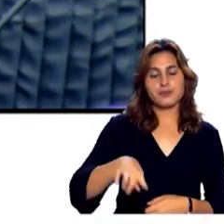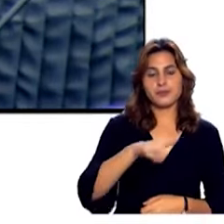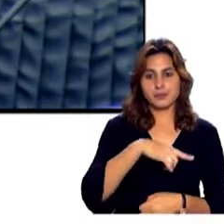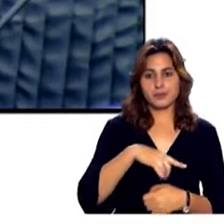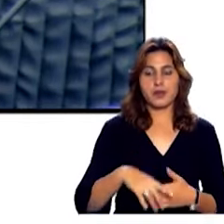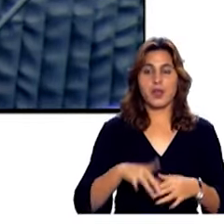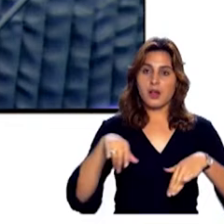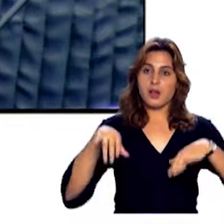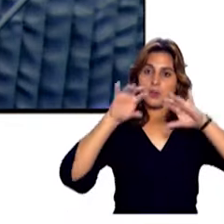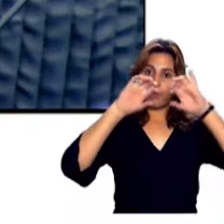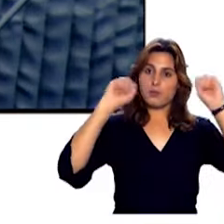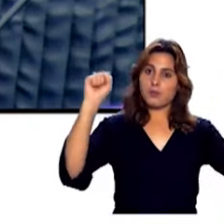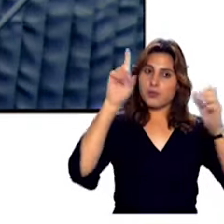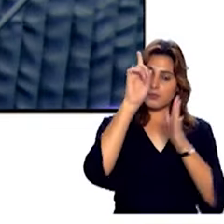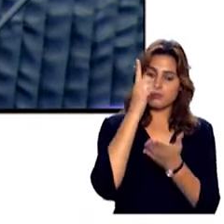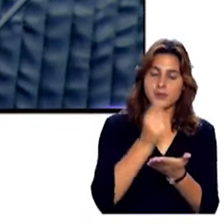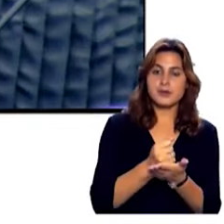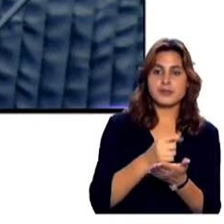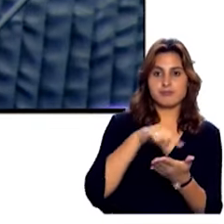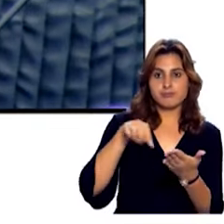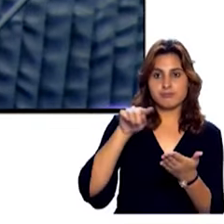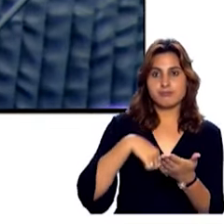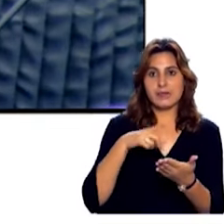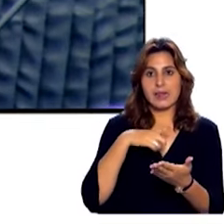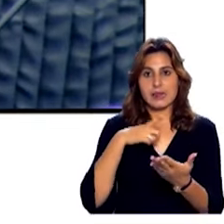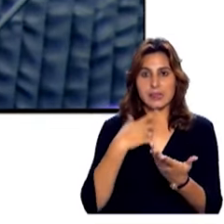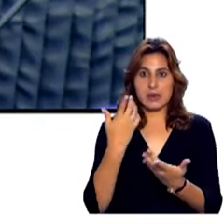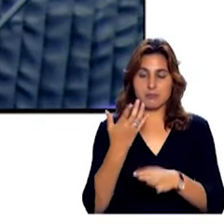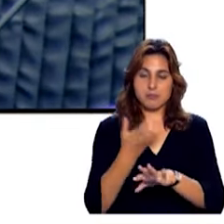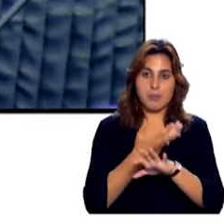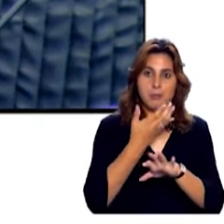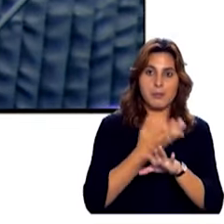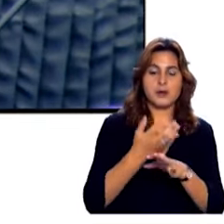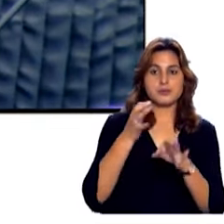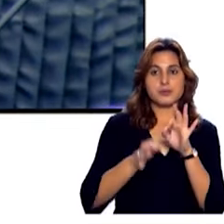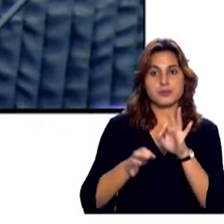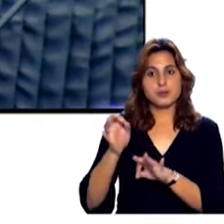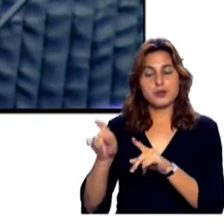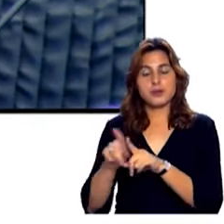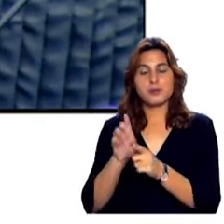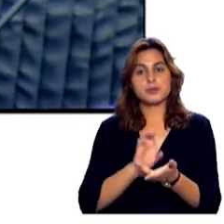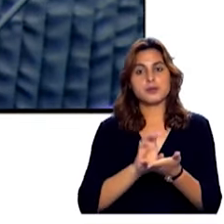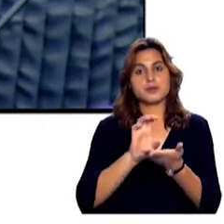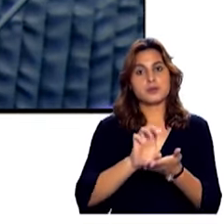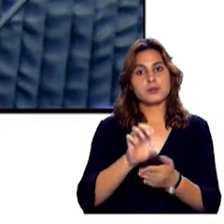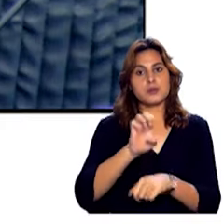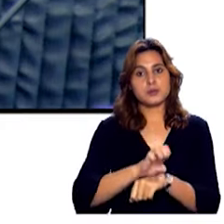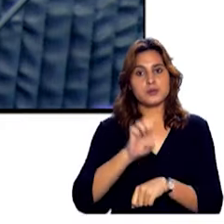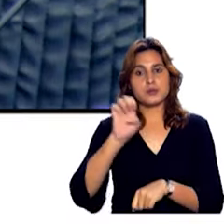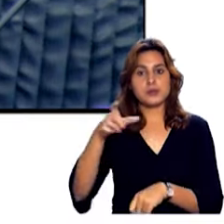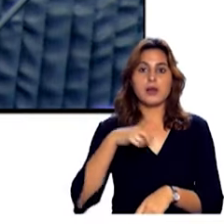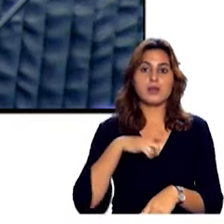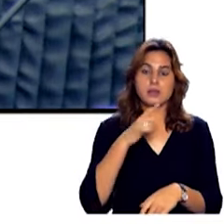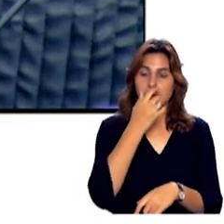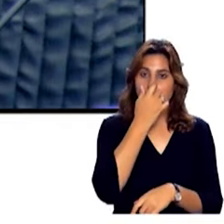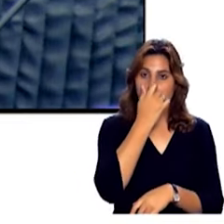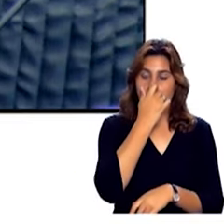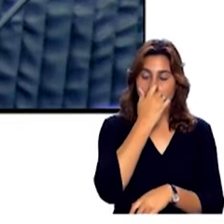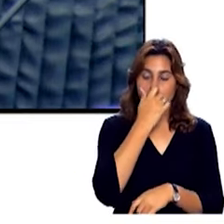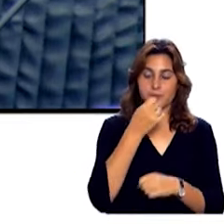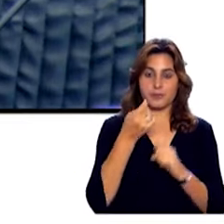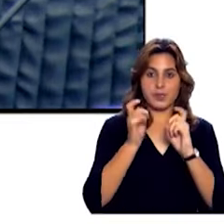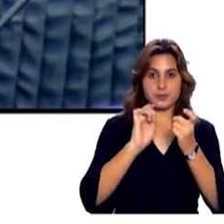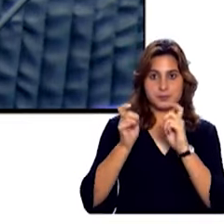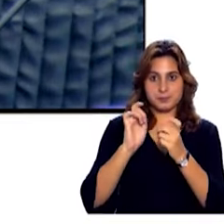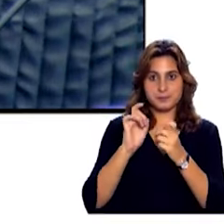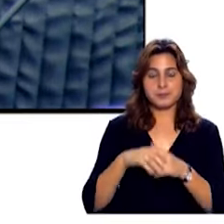judiciaire un conseil d'état qui s'occupe de la matire administrative ET donc cour de cassation conseil d'état l'ensemble correspond à